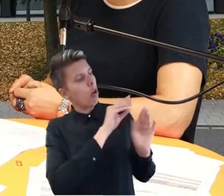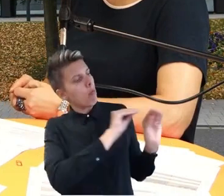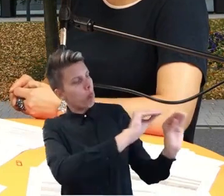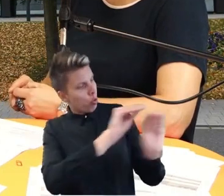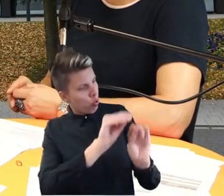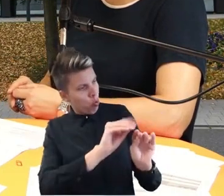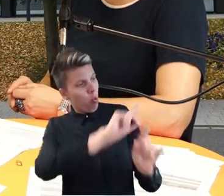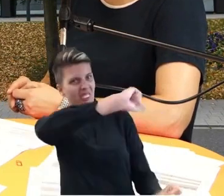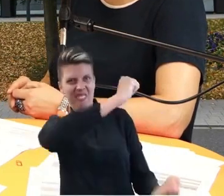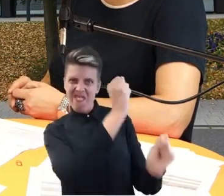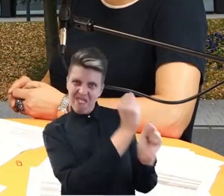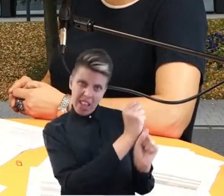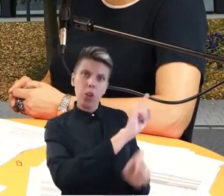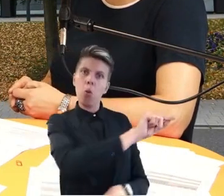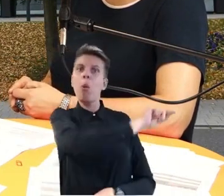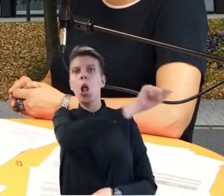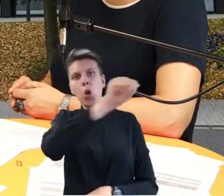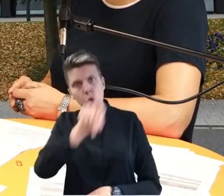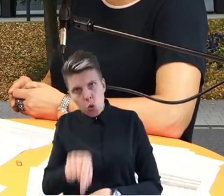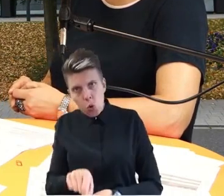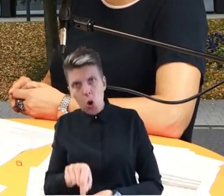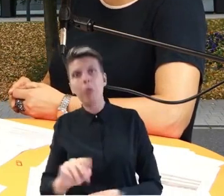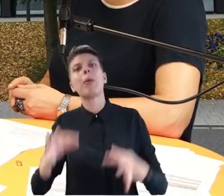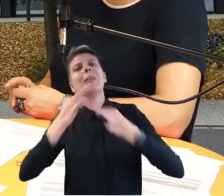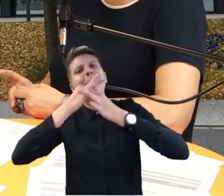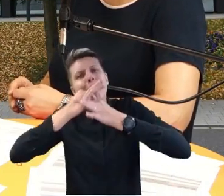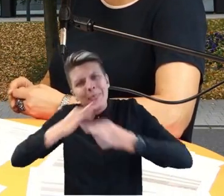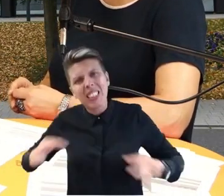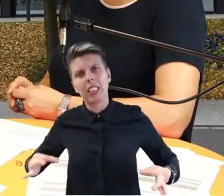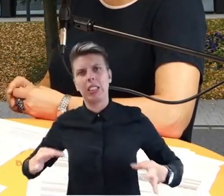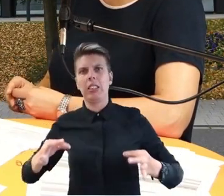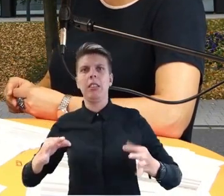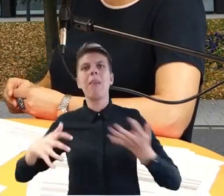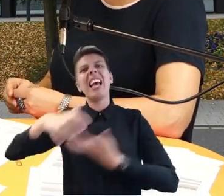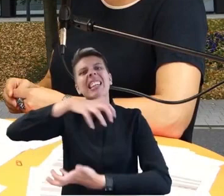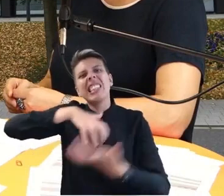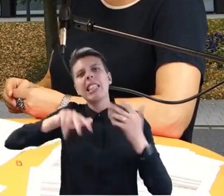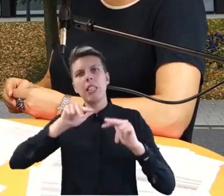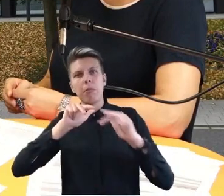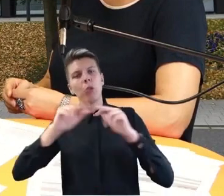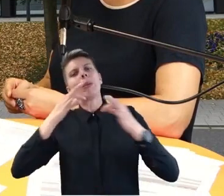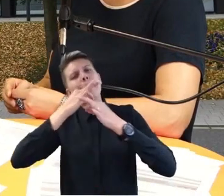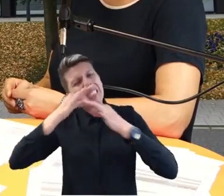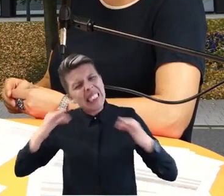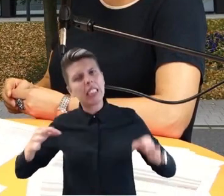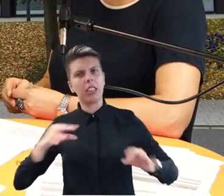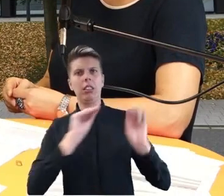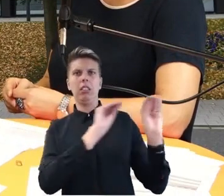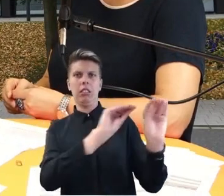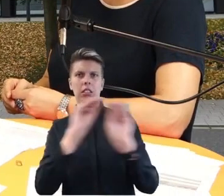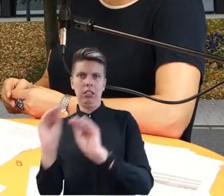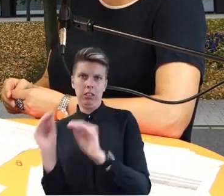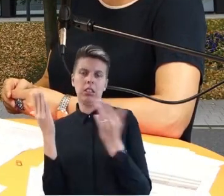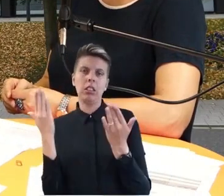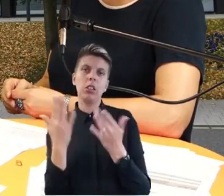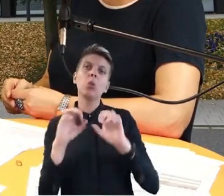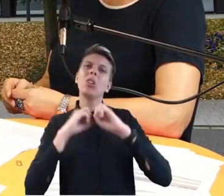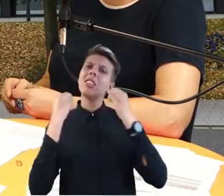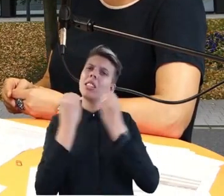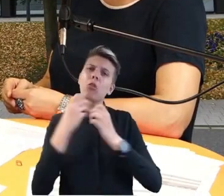ebenen übergreifende krisenmanagement krisen management in den fokus zu bringen also eben das zusammenwirken und diese hochkomplexen lagen